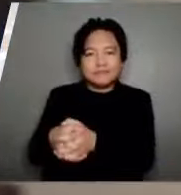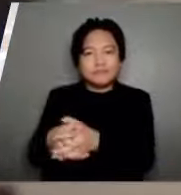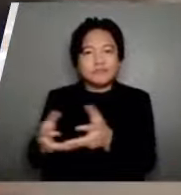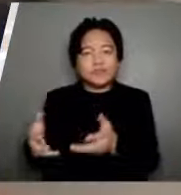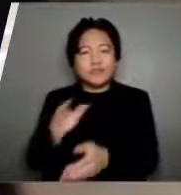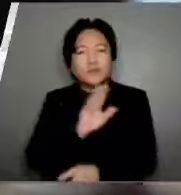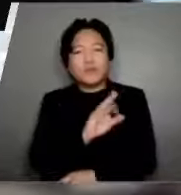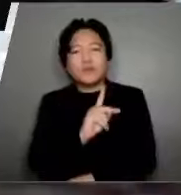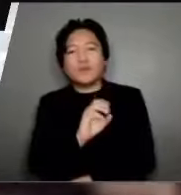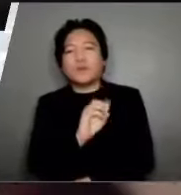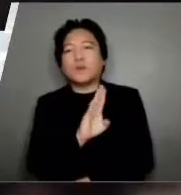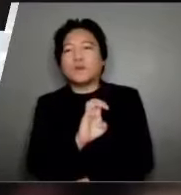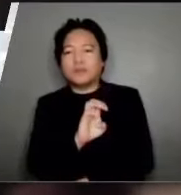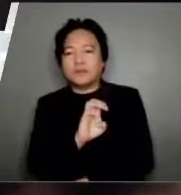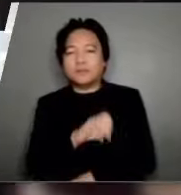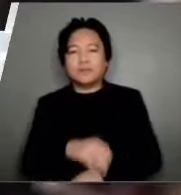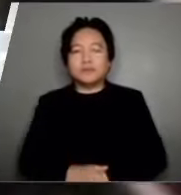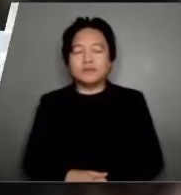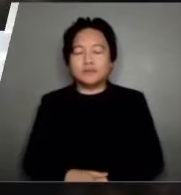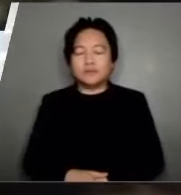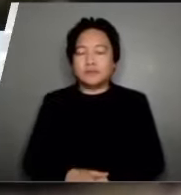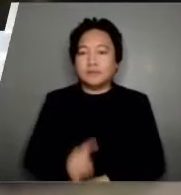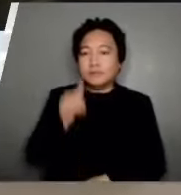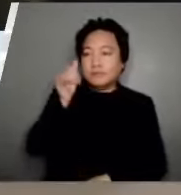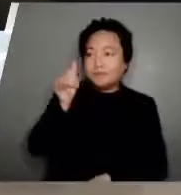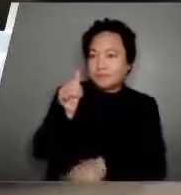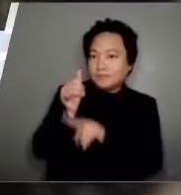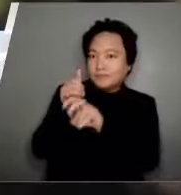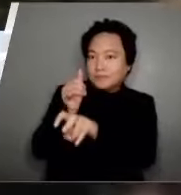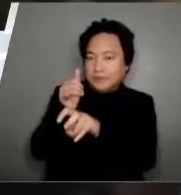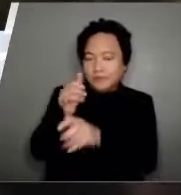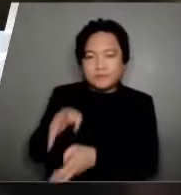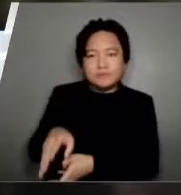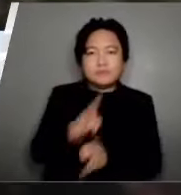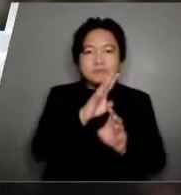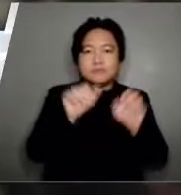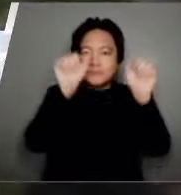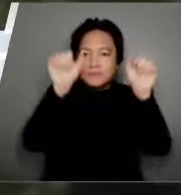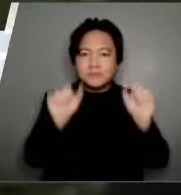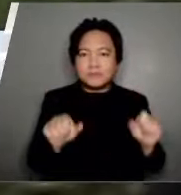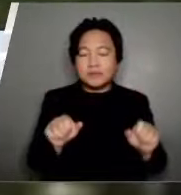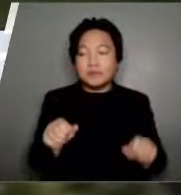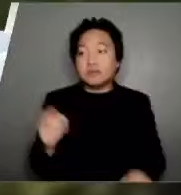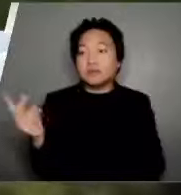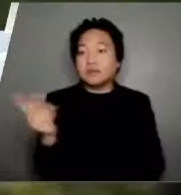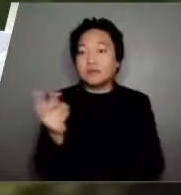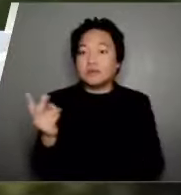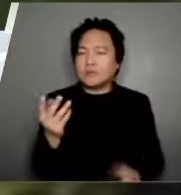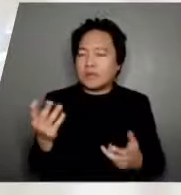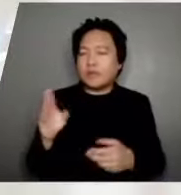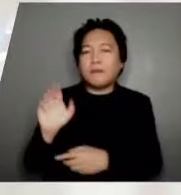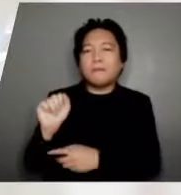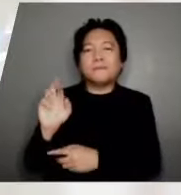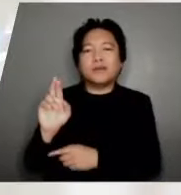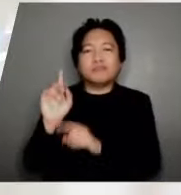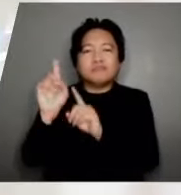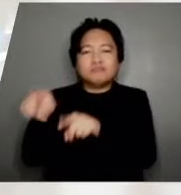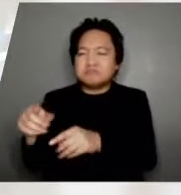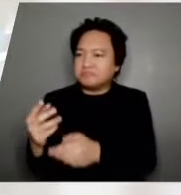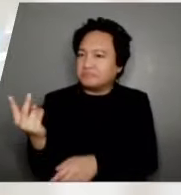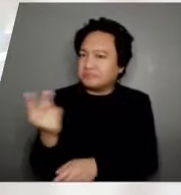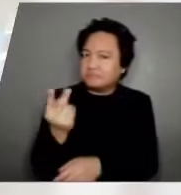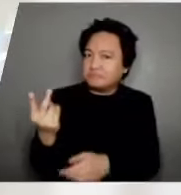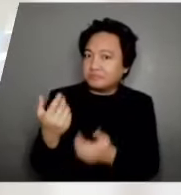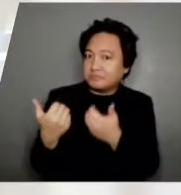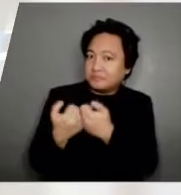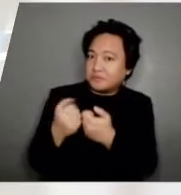ng uploader ng video galing noon sa bar si na Kyline at Kobe. Dati pang usap-usapan ang real scores sa pagitan ng dalawa